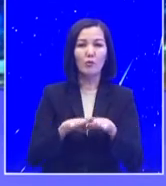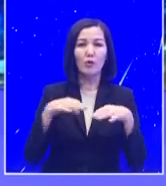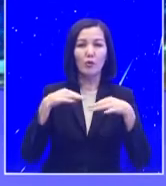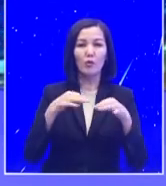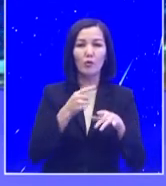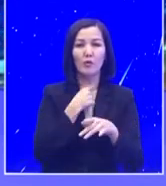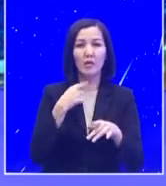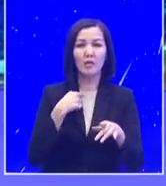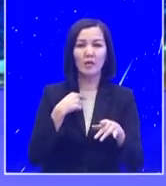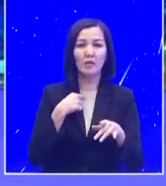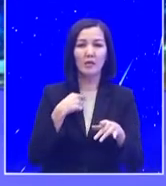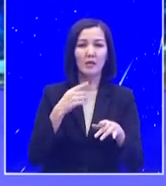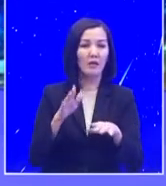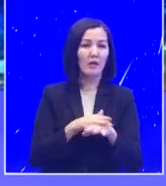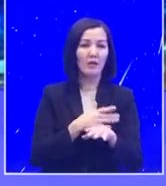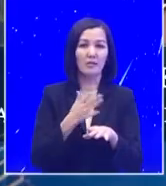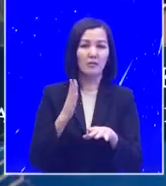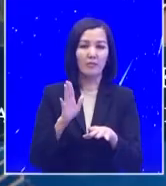талдықорғандықтар әлі тапжылмапты.